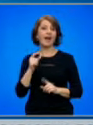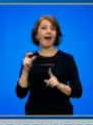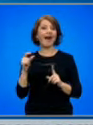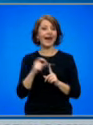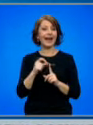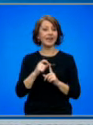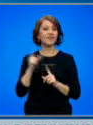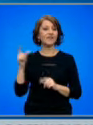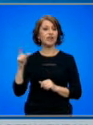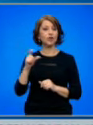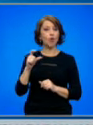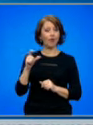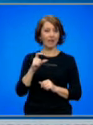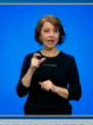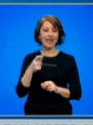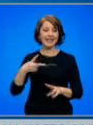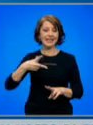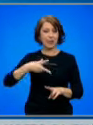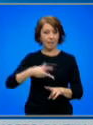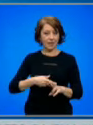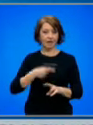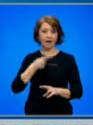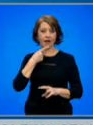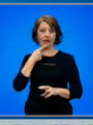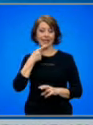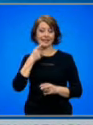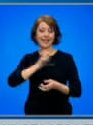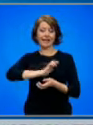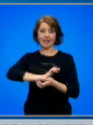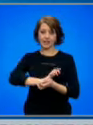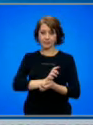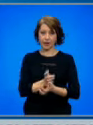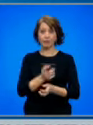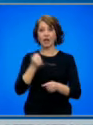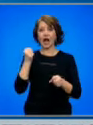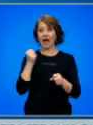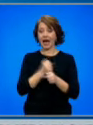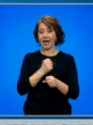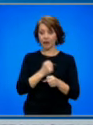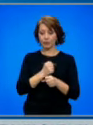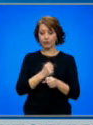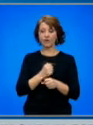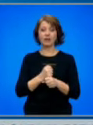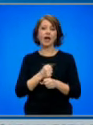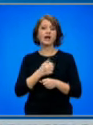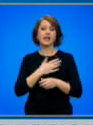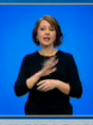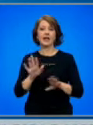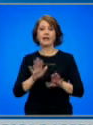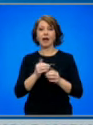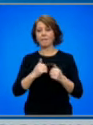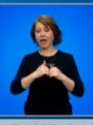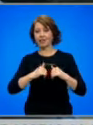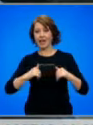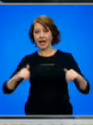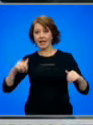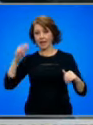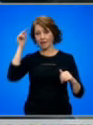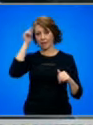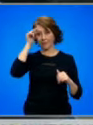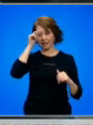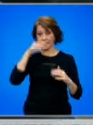в Словения, а именно спиране на езика на омразата, резултати от работата на историческата комисия, край на гоненията срещу българите в югозападната ни съседка.